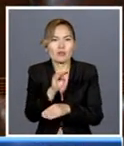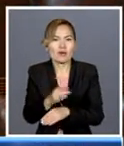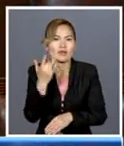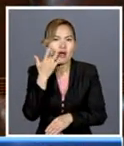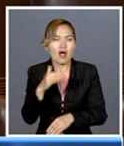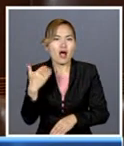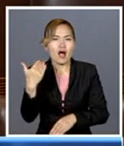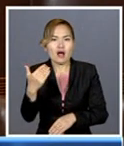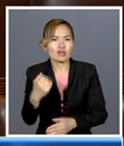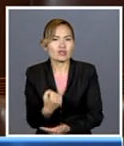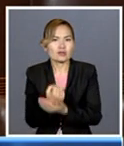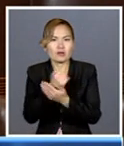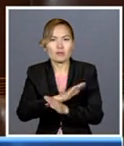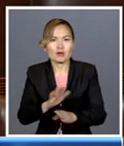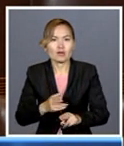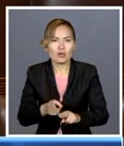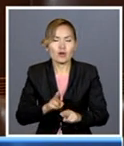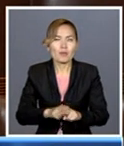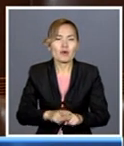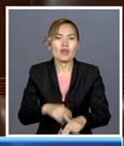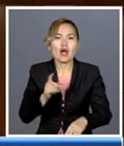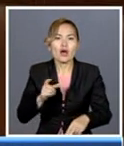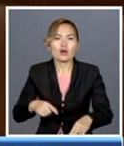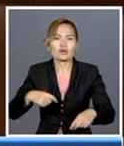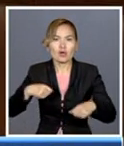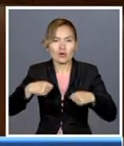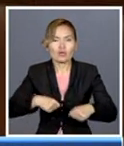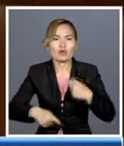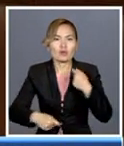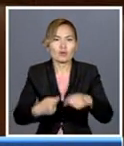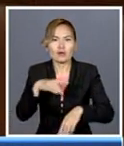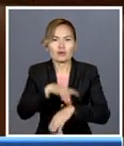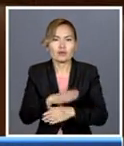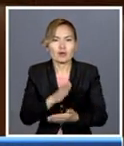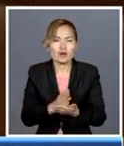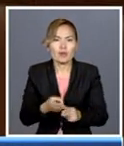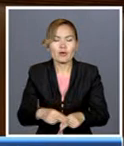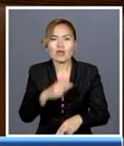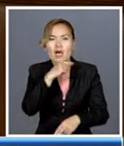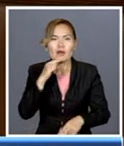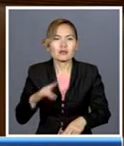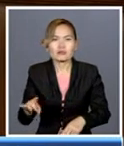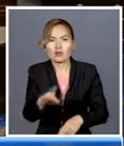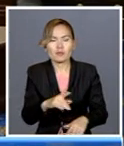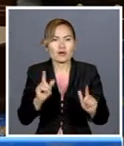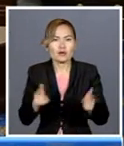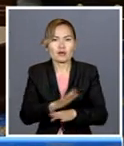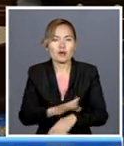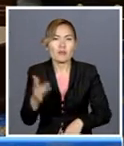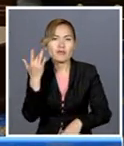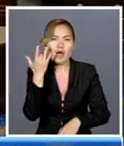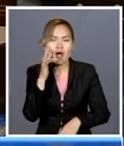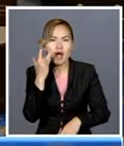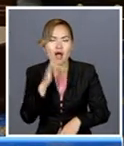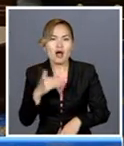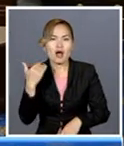Сирия президентін қолдады, жемқорлыққа барды, адам құқықтарын бұзды деп те кінәлаған. Алайда Кремль мұның бәрін жоққа шығарып, АҚШ-қа тура сондай